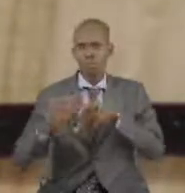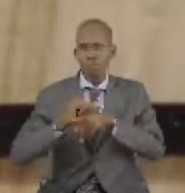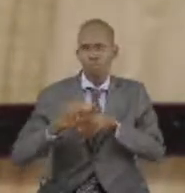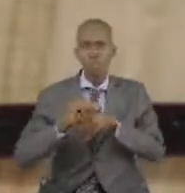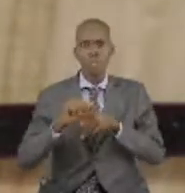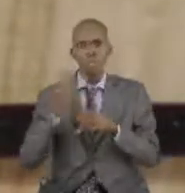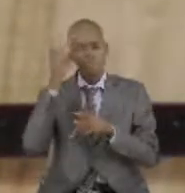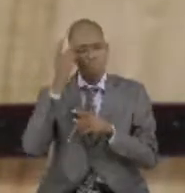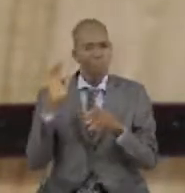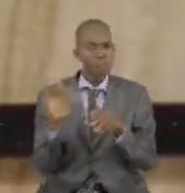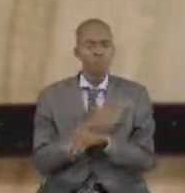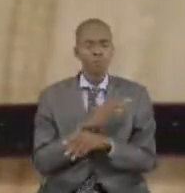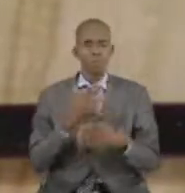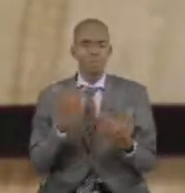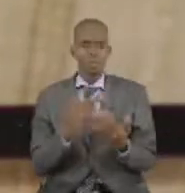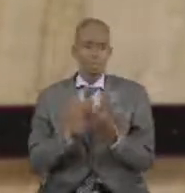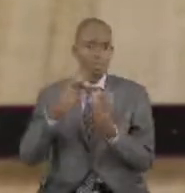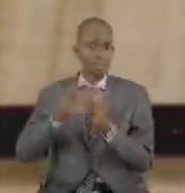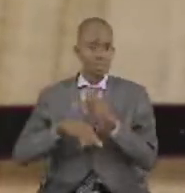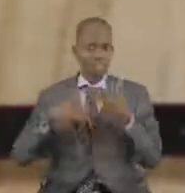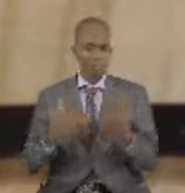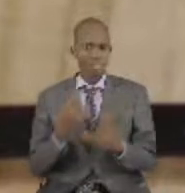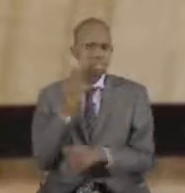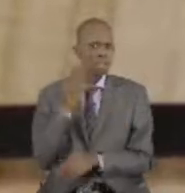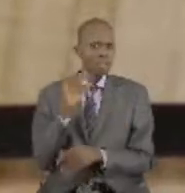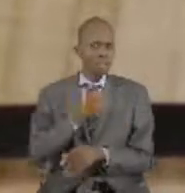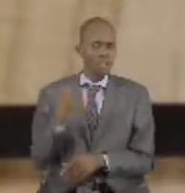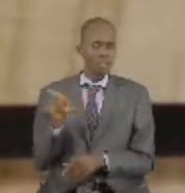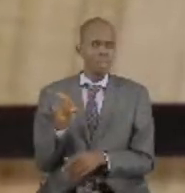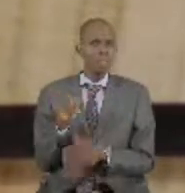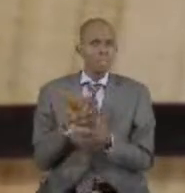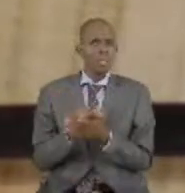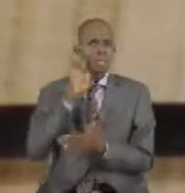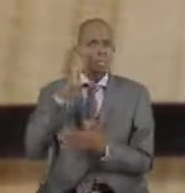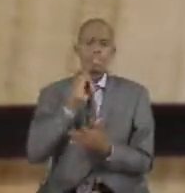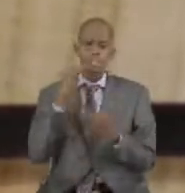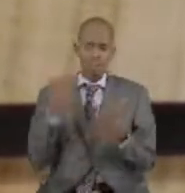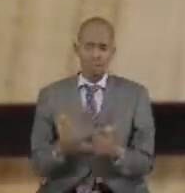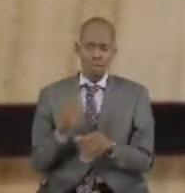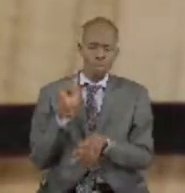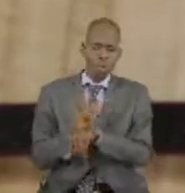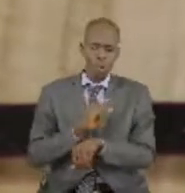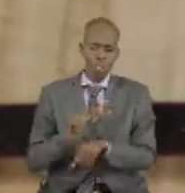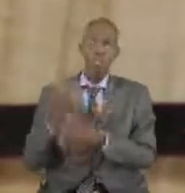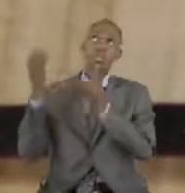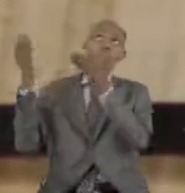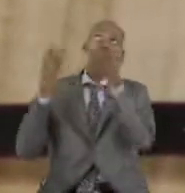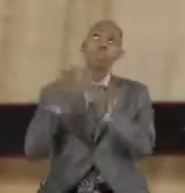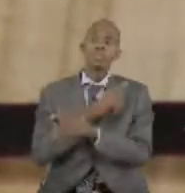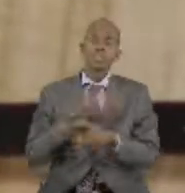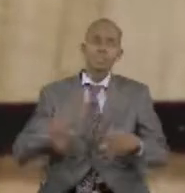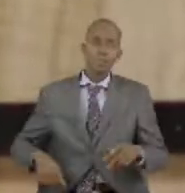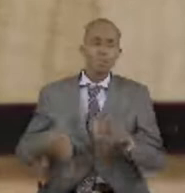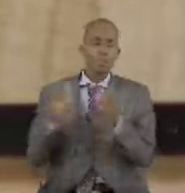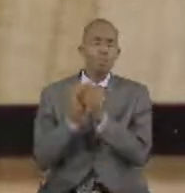l'avenir la justice pratique d'un servir maintenant ils savaient qu'ils marchaient ménard dans une ville servir le seigneur avec